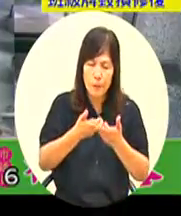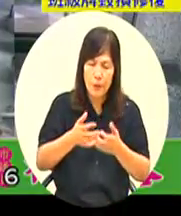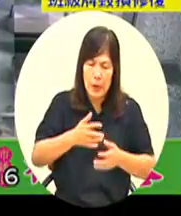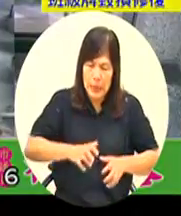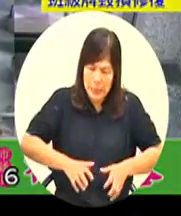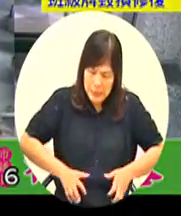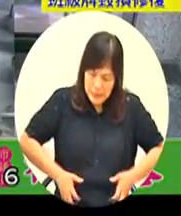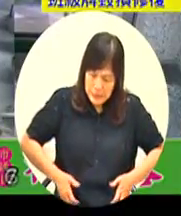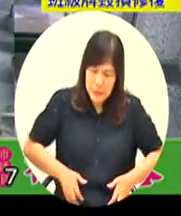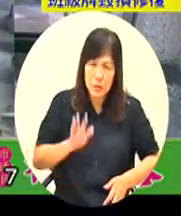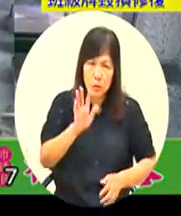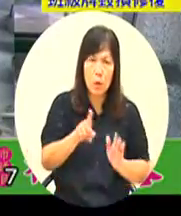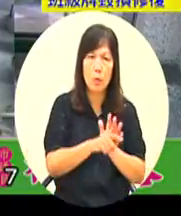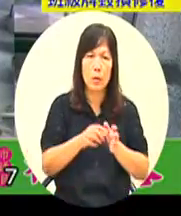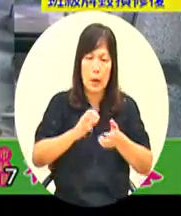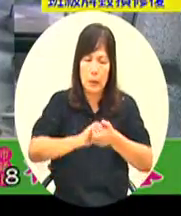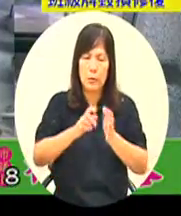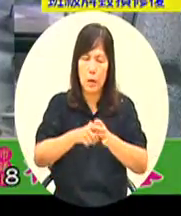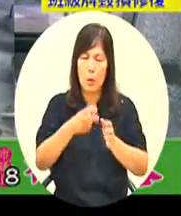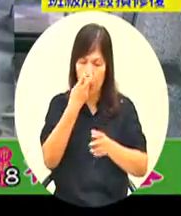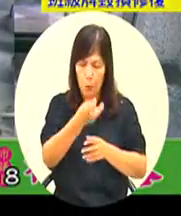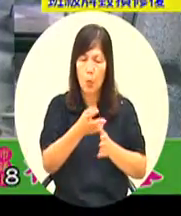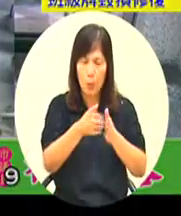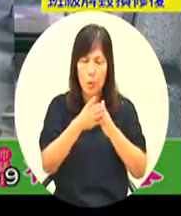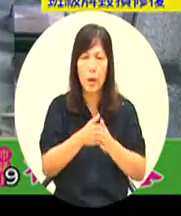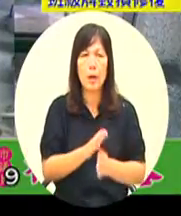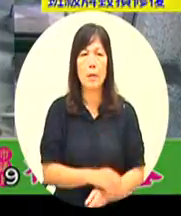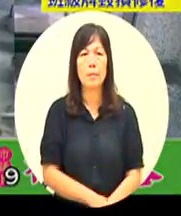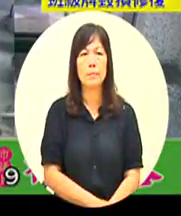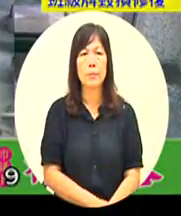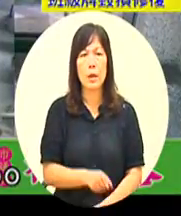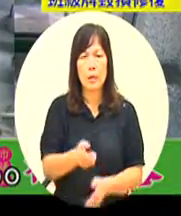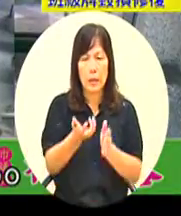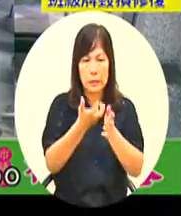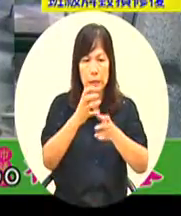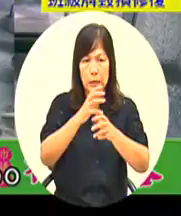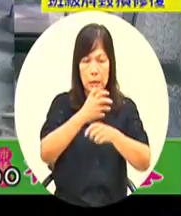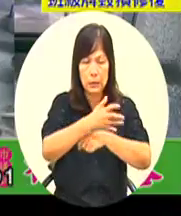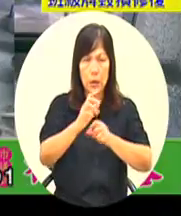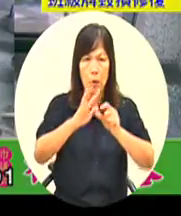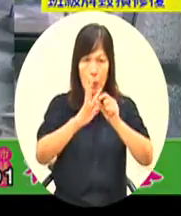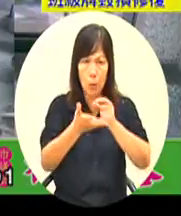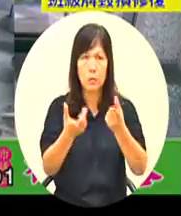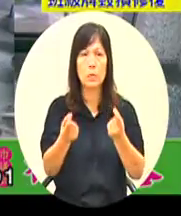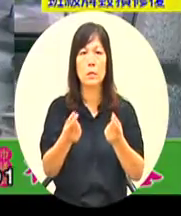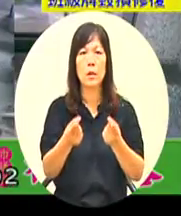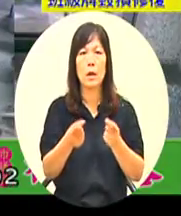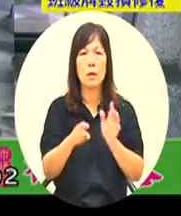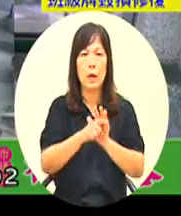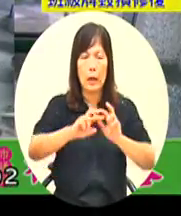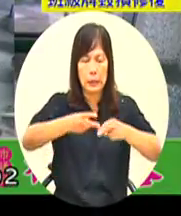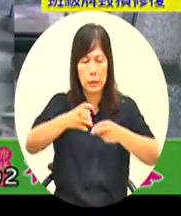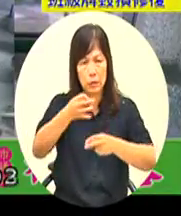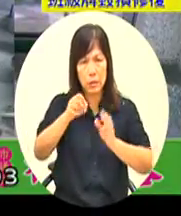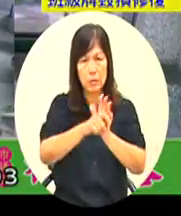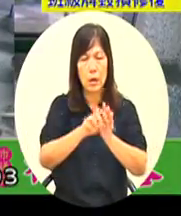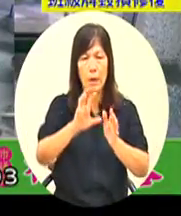迫性的东西，哎，去感受这个关心嘛哈、啊。像这个前镇国中啊，他的修缮费也需